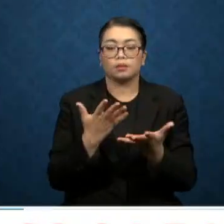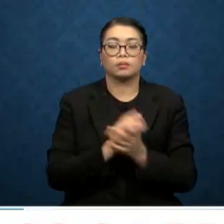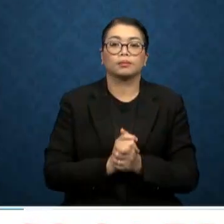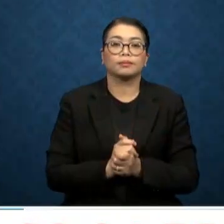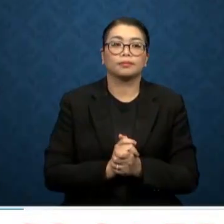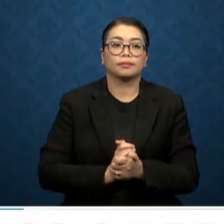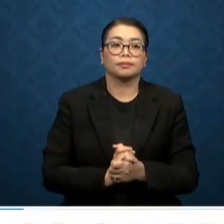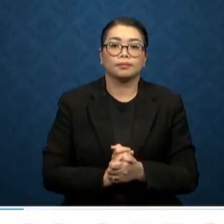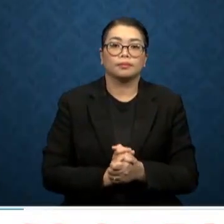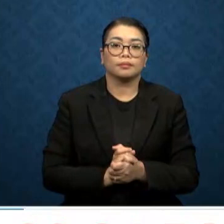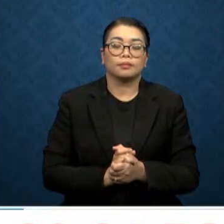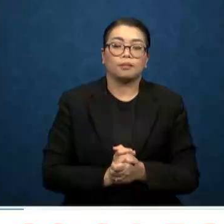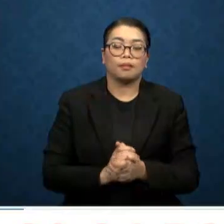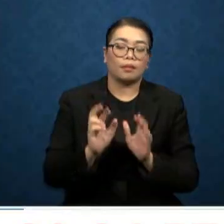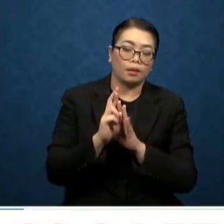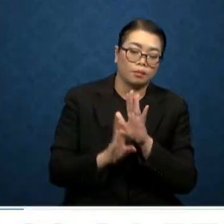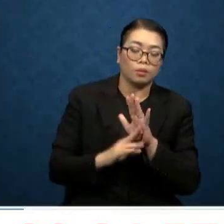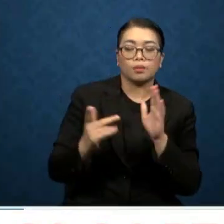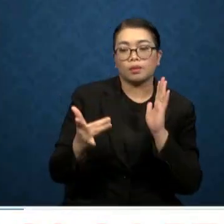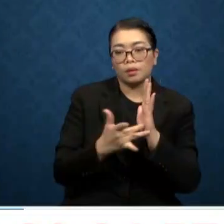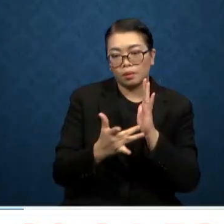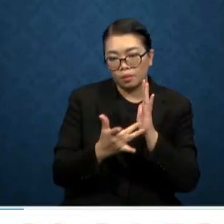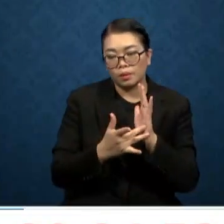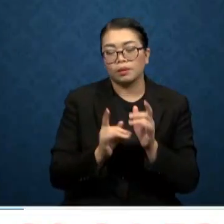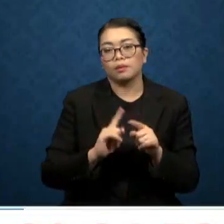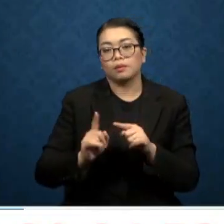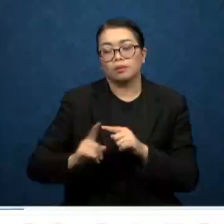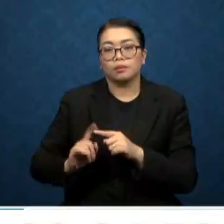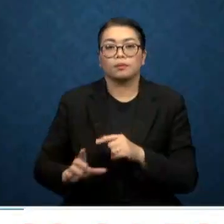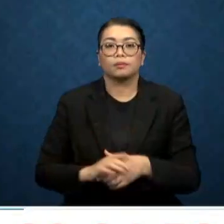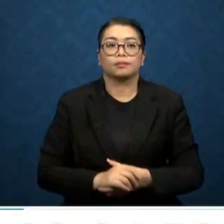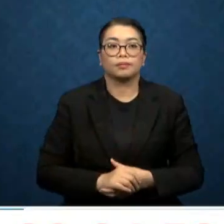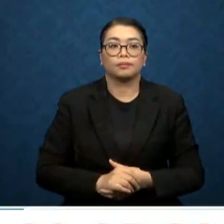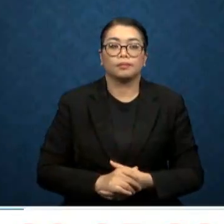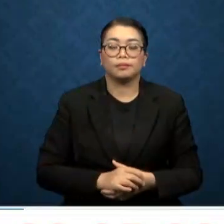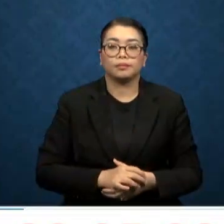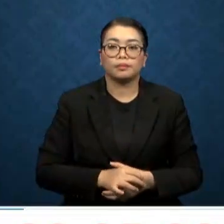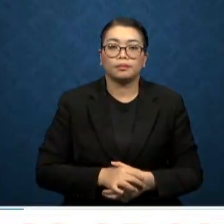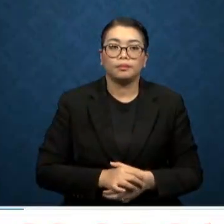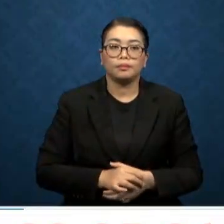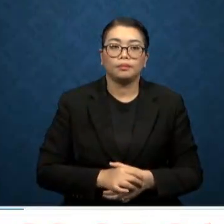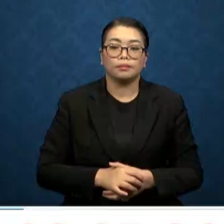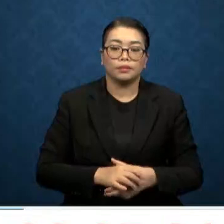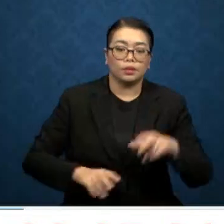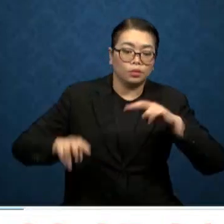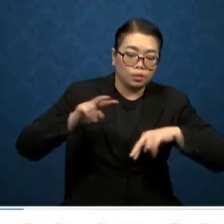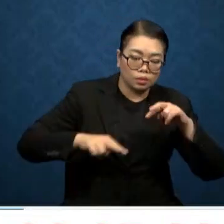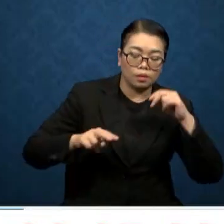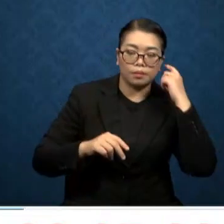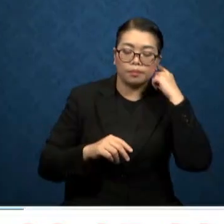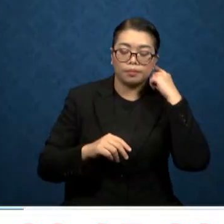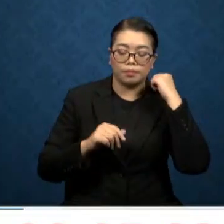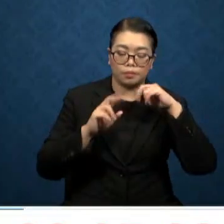ไซเบอร์และระบบเทคโนโลยีสัฐสนเทศกองบังคับการตรวจสอบและวิเคราะห์